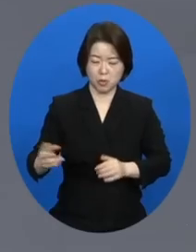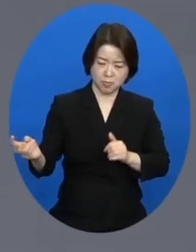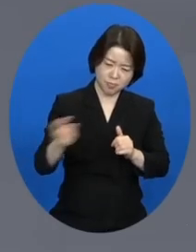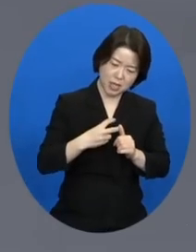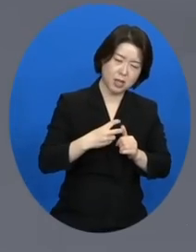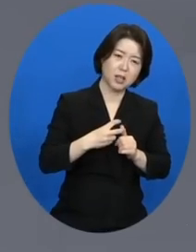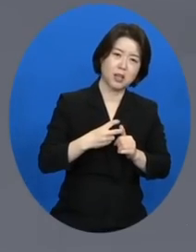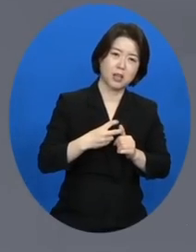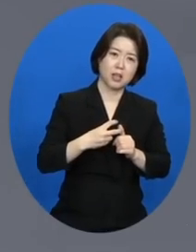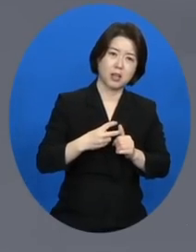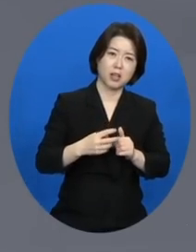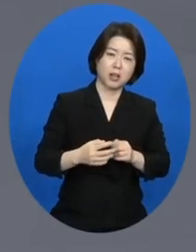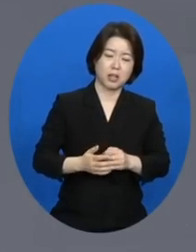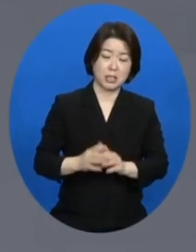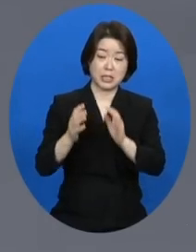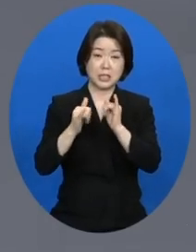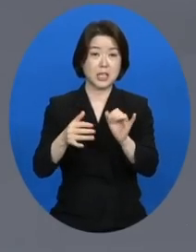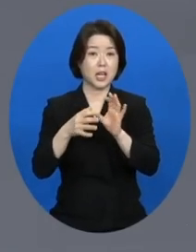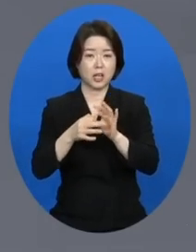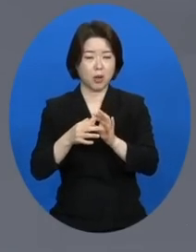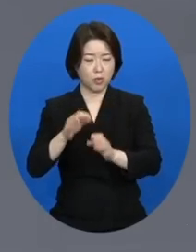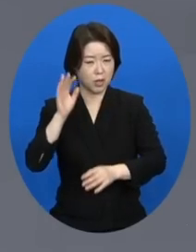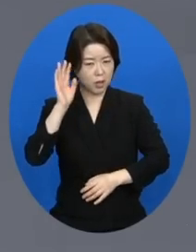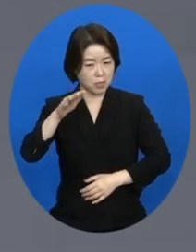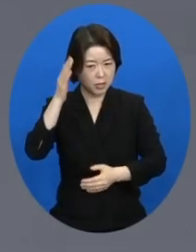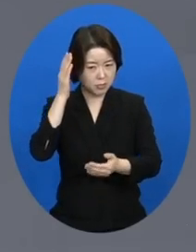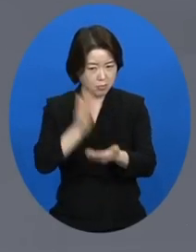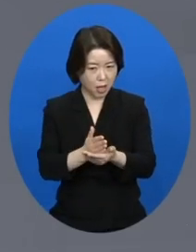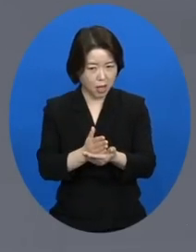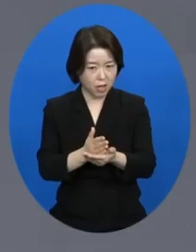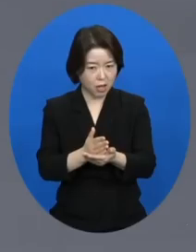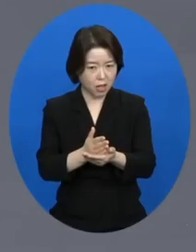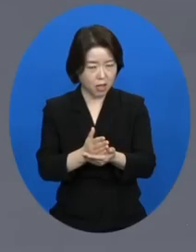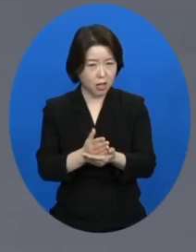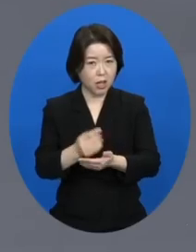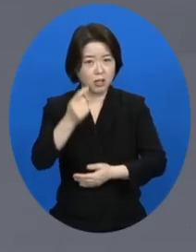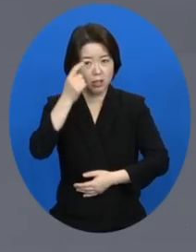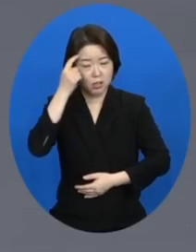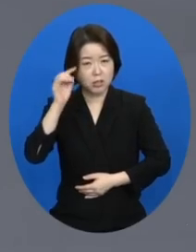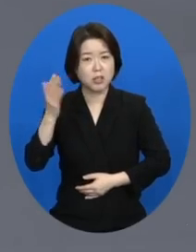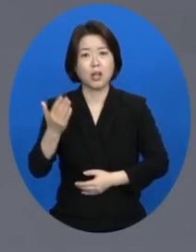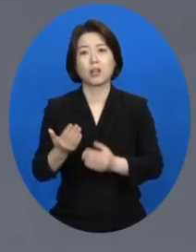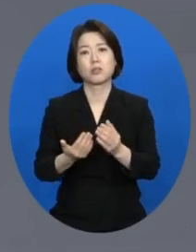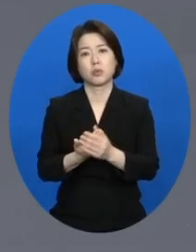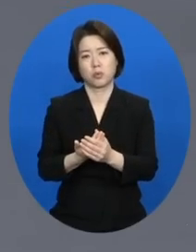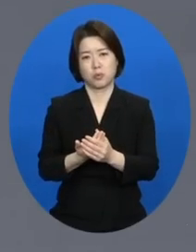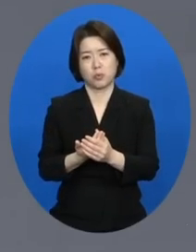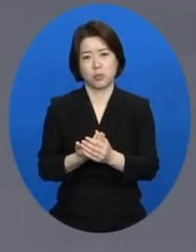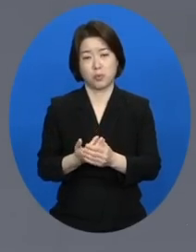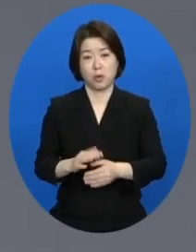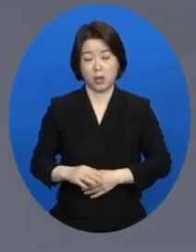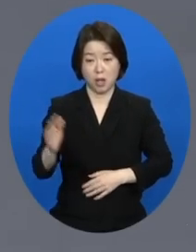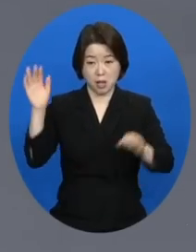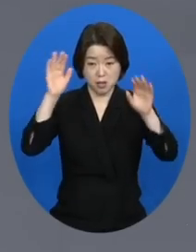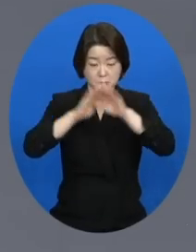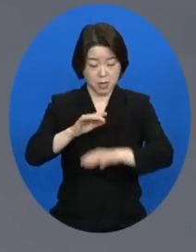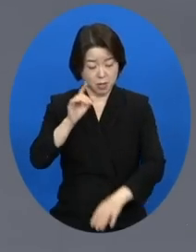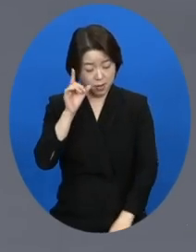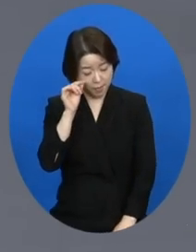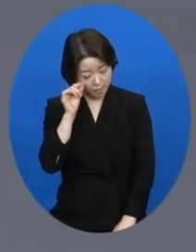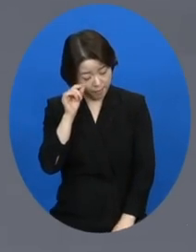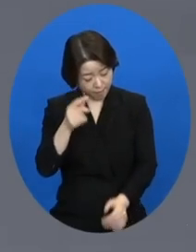것은 인간관계를 이제는 하지 말아야 되나라고 그렇게 생각이 들 정도로 밤에 잠이 오지